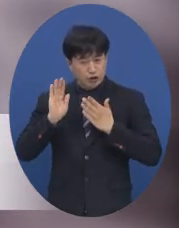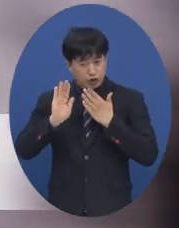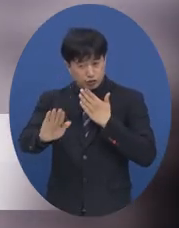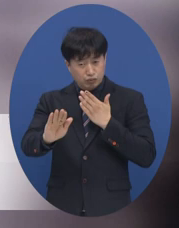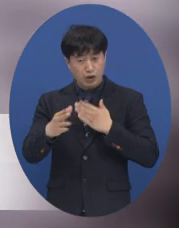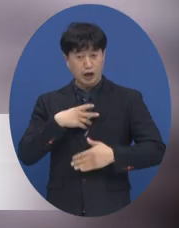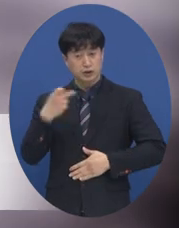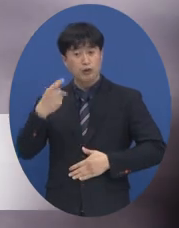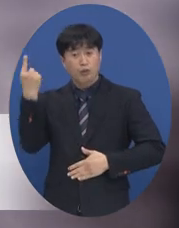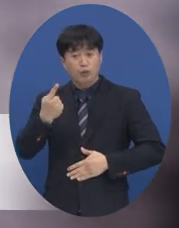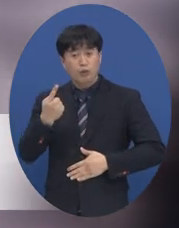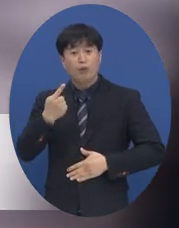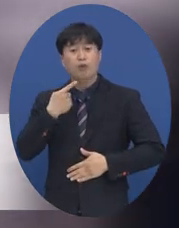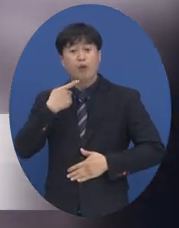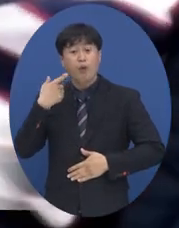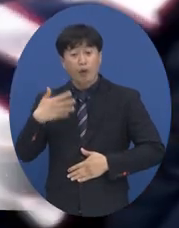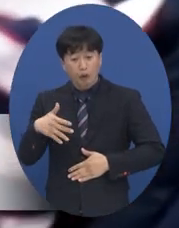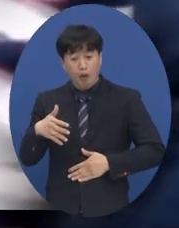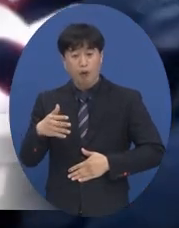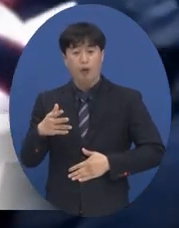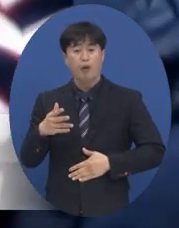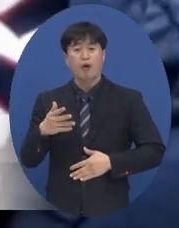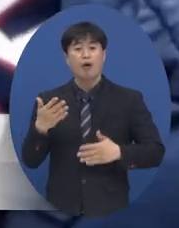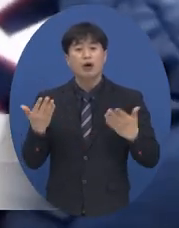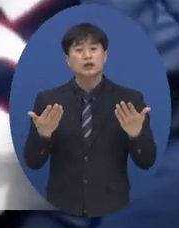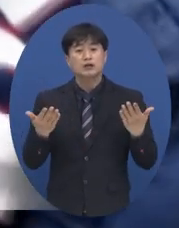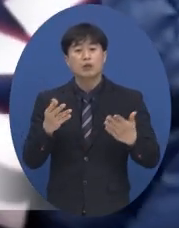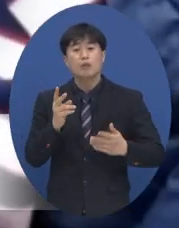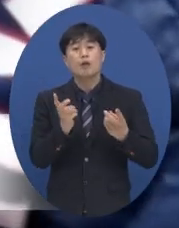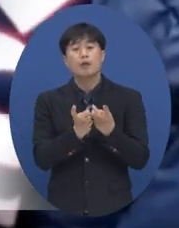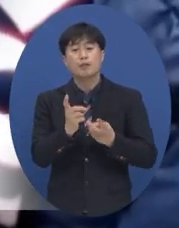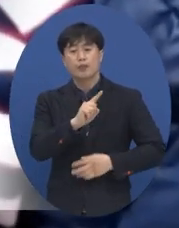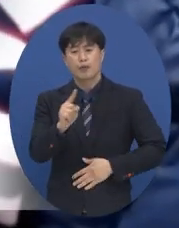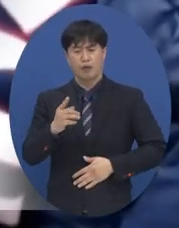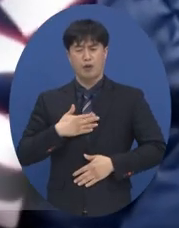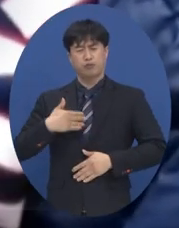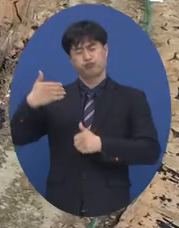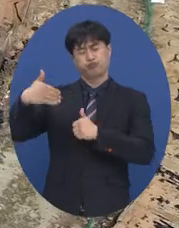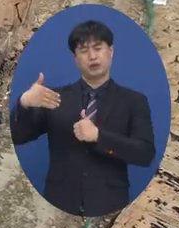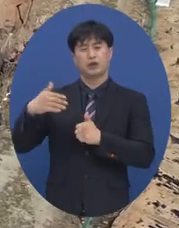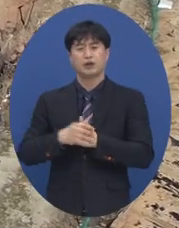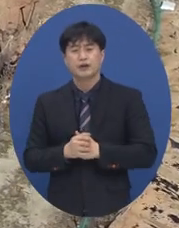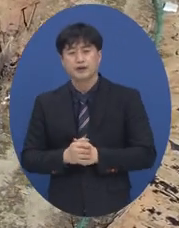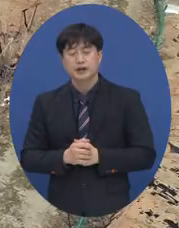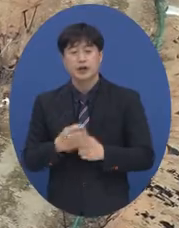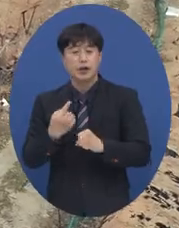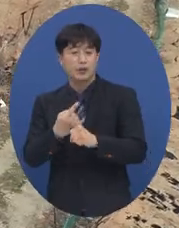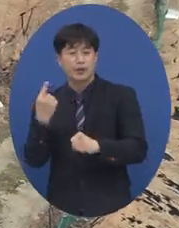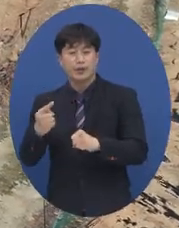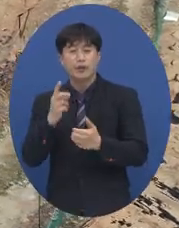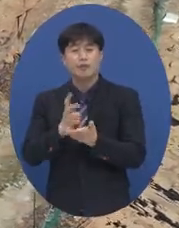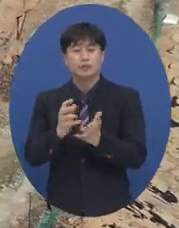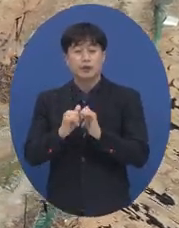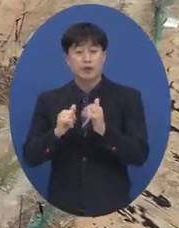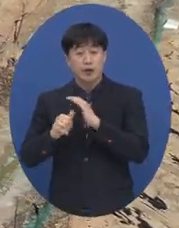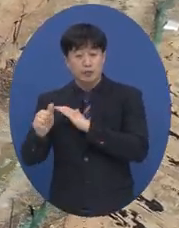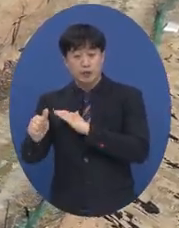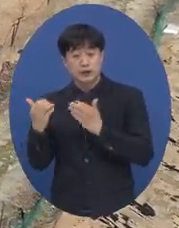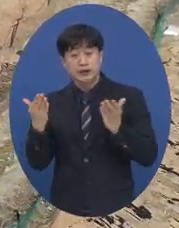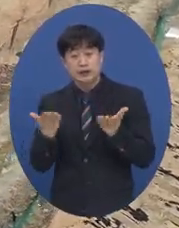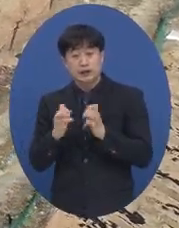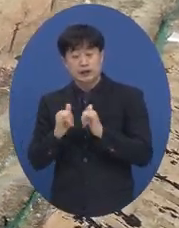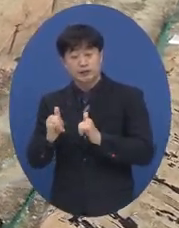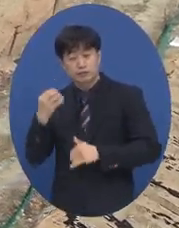이후로 안산에 온 적이 없는데 어떻게 기준하는 거죠? 이외에도 법인 대표가